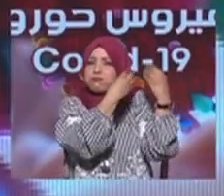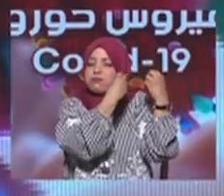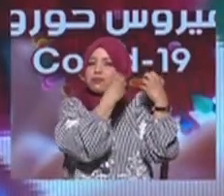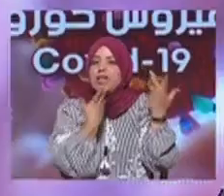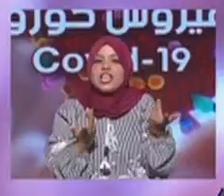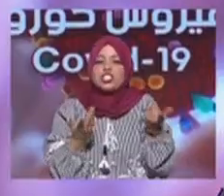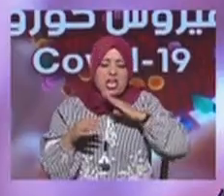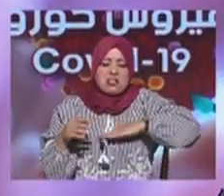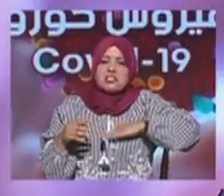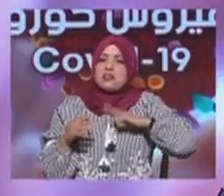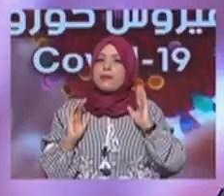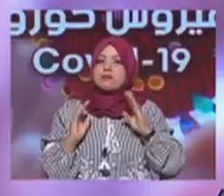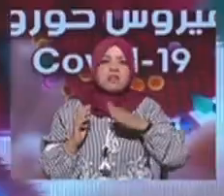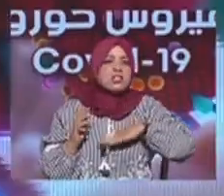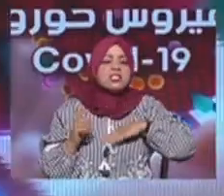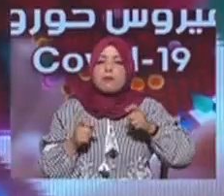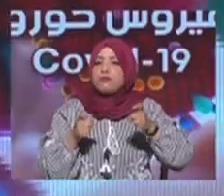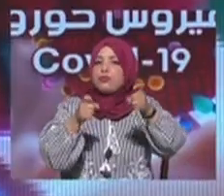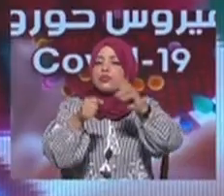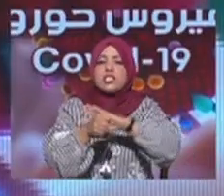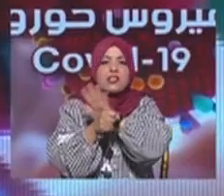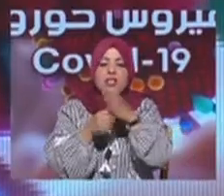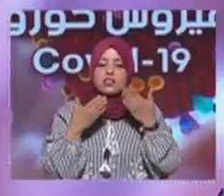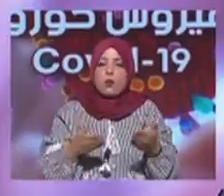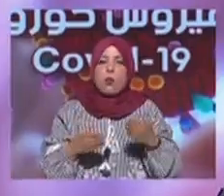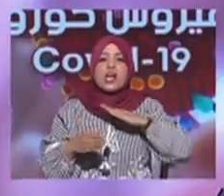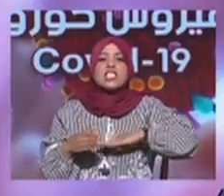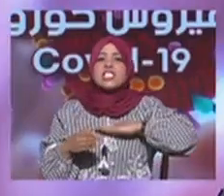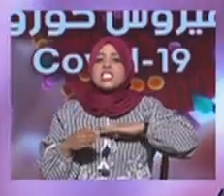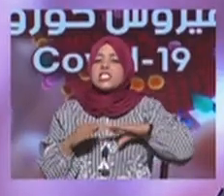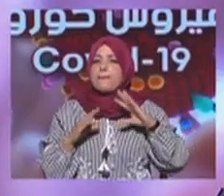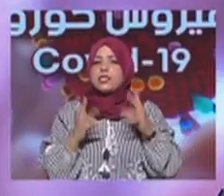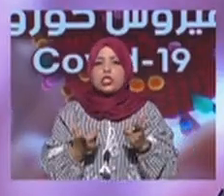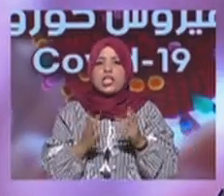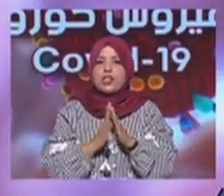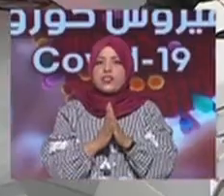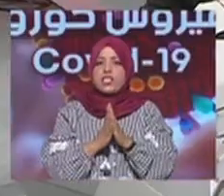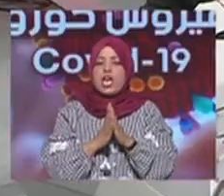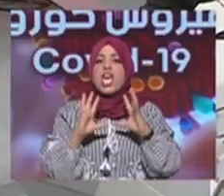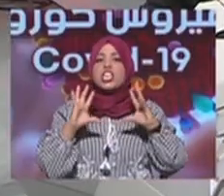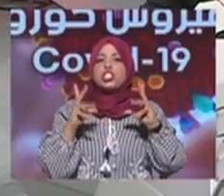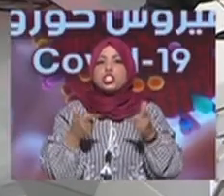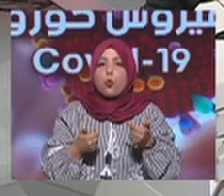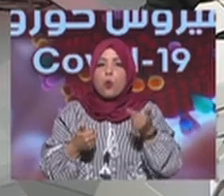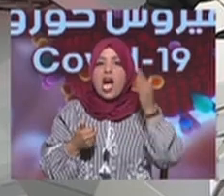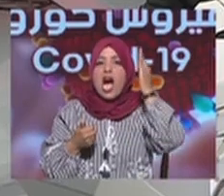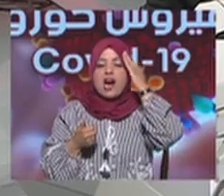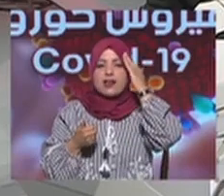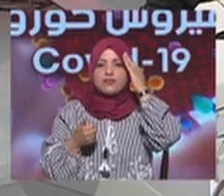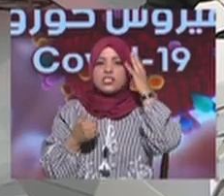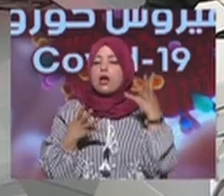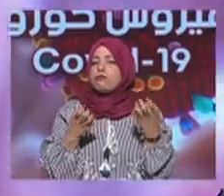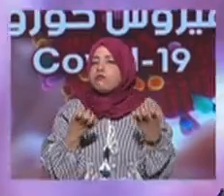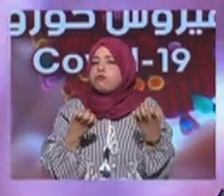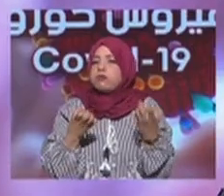صبر عليهم. علم هو شنو لي نقصد شنو علمك عليه شنو شنو خليك تعرف عليه اكثر كي انت عملته هالديكورتيكاج